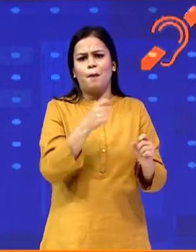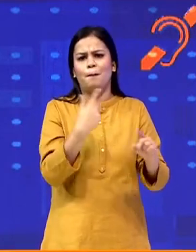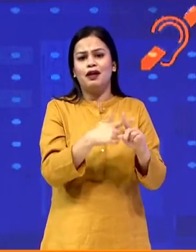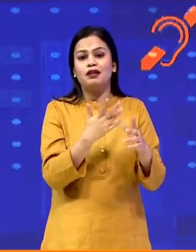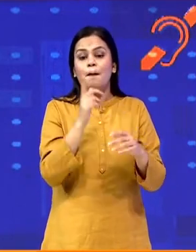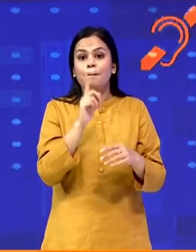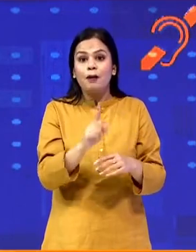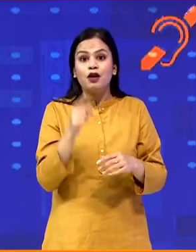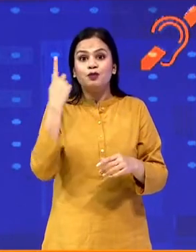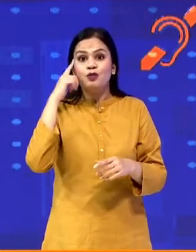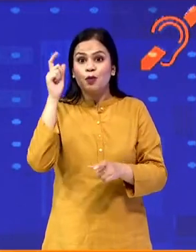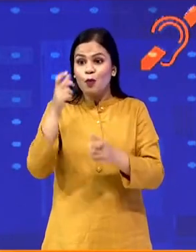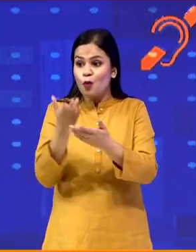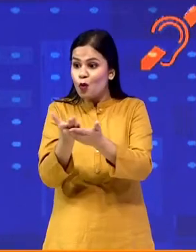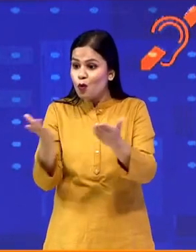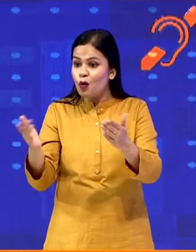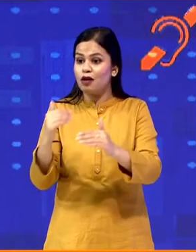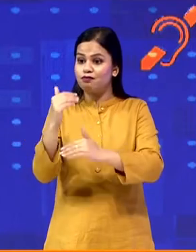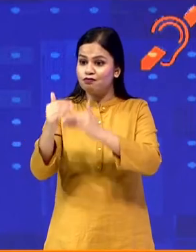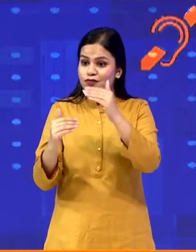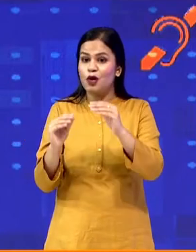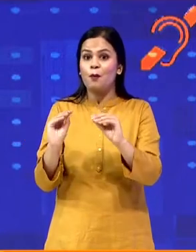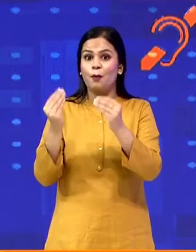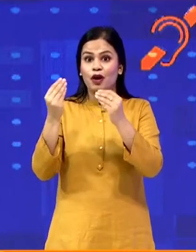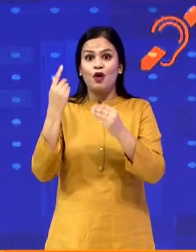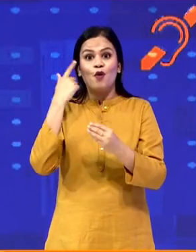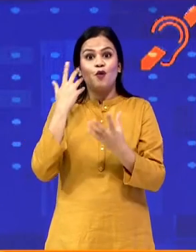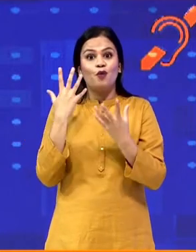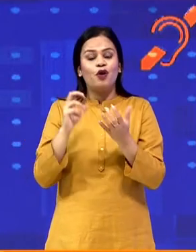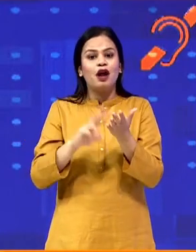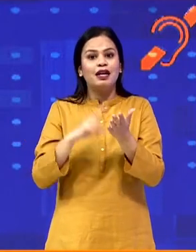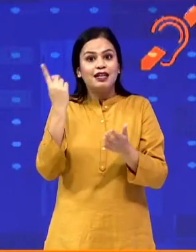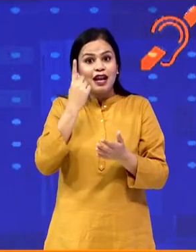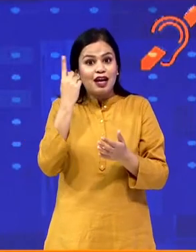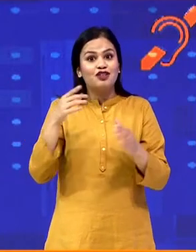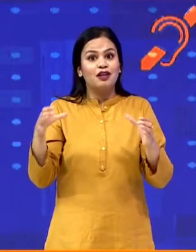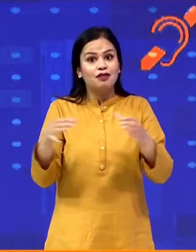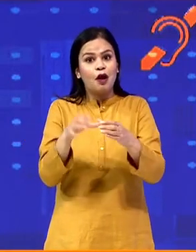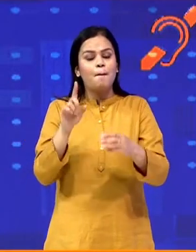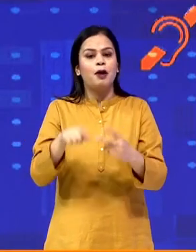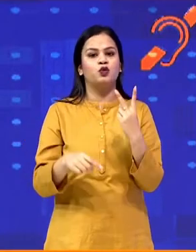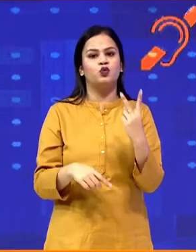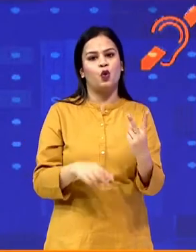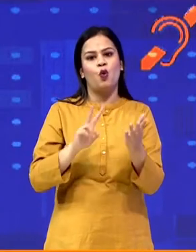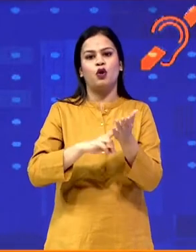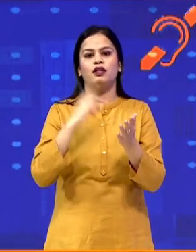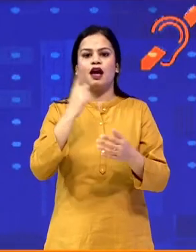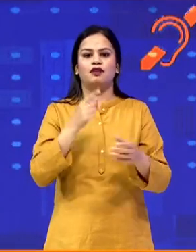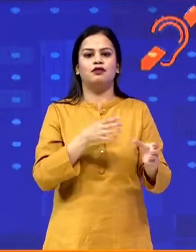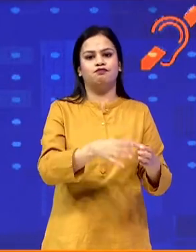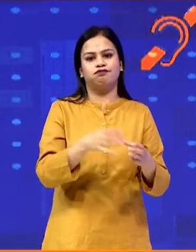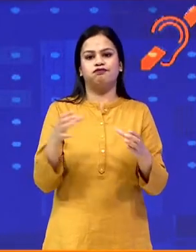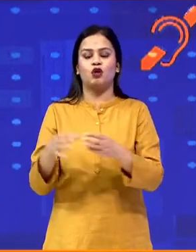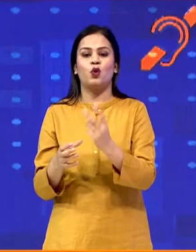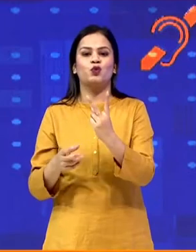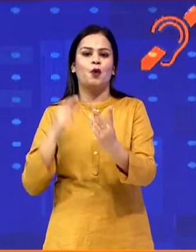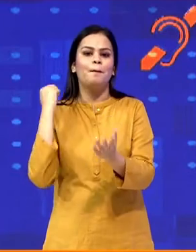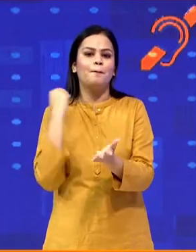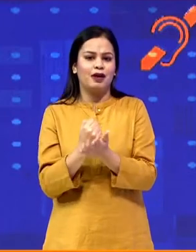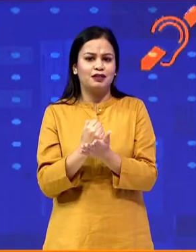में एक और नेशनल पार्टी हनी चाहिए दो नेशनल परियों होती हैं